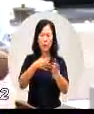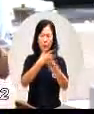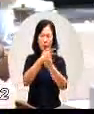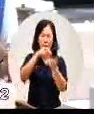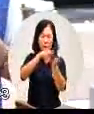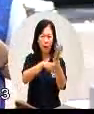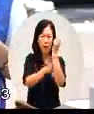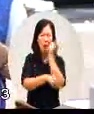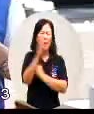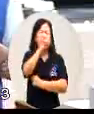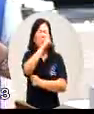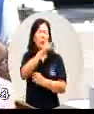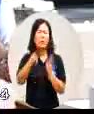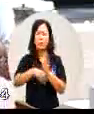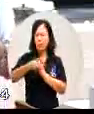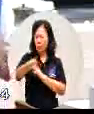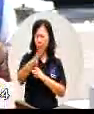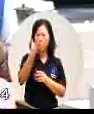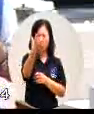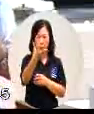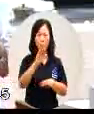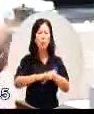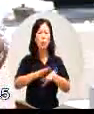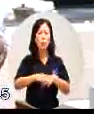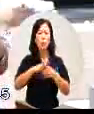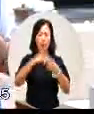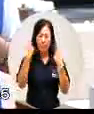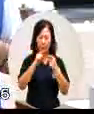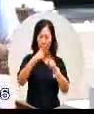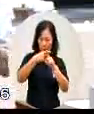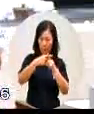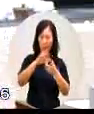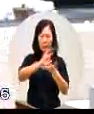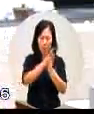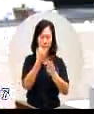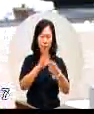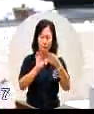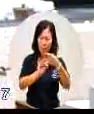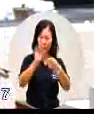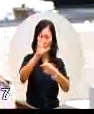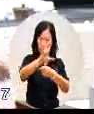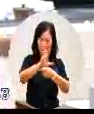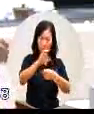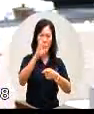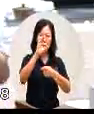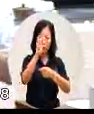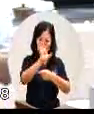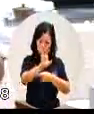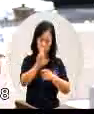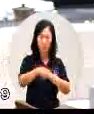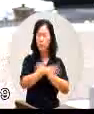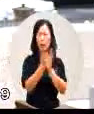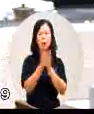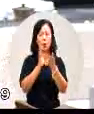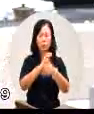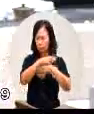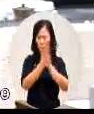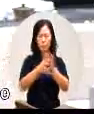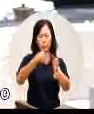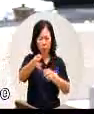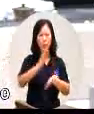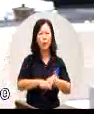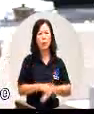之后，我看他出的更多，本来只有一半。他变成是要出八成、九成，甚至全部买单。哦，市长，你简单回复一